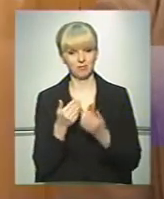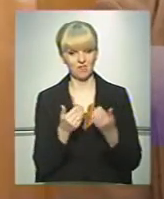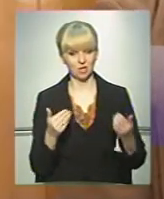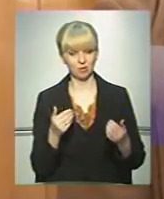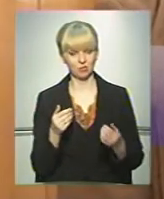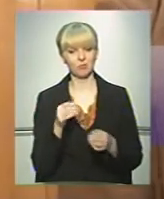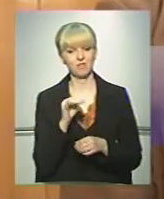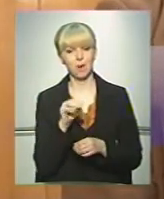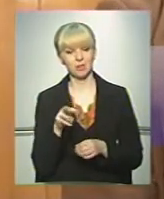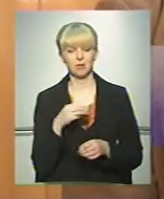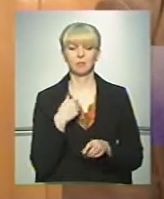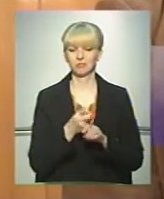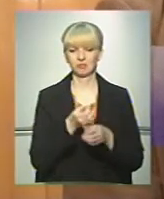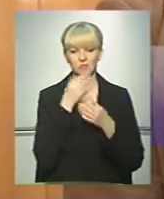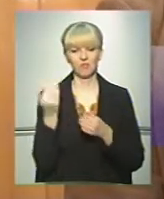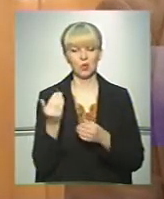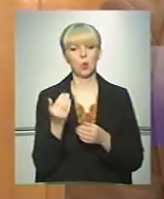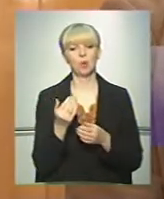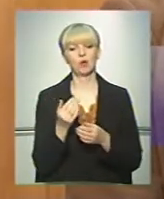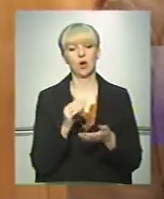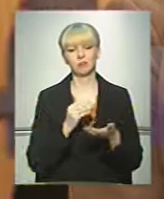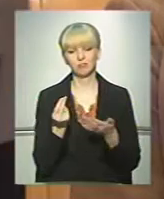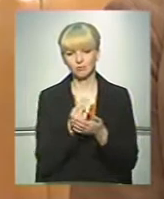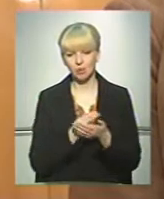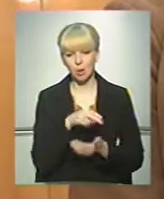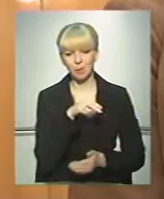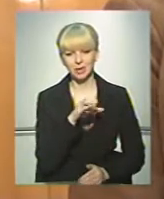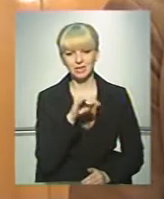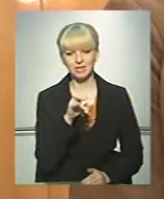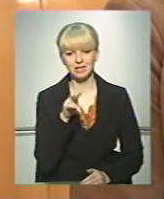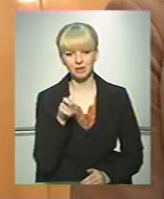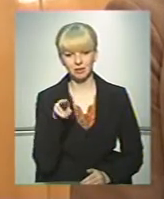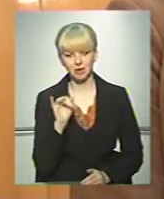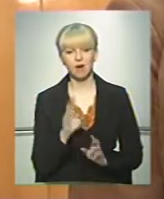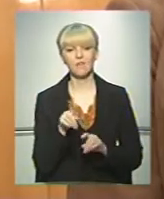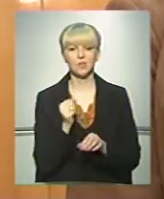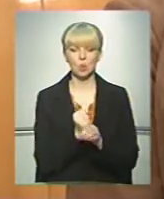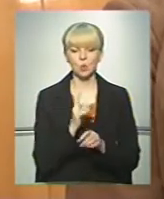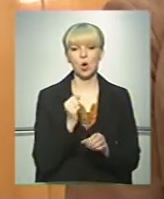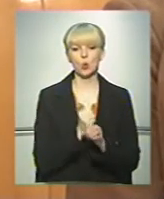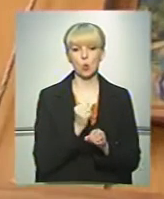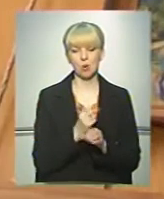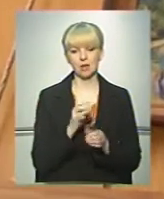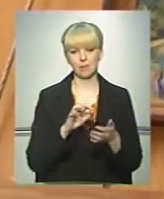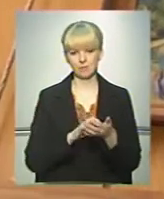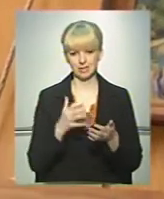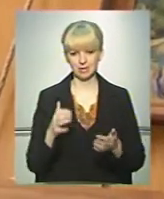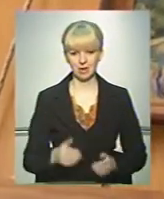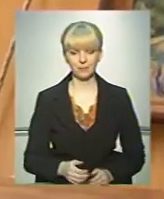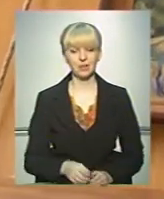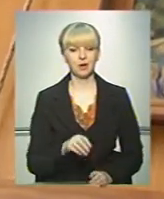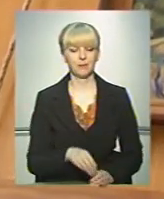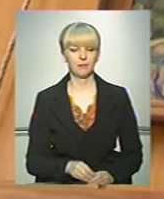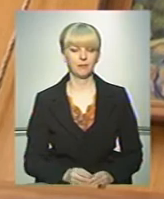Васильовича, мені дуже подобається його єдоспісні писанки, як він робить і роботи на склі.